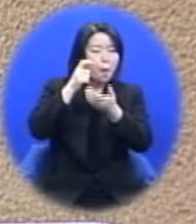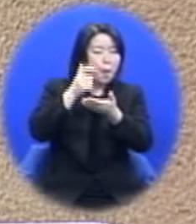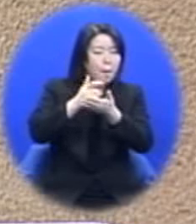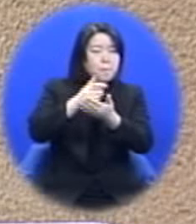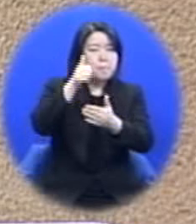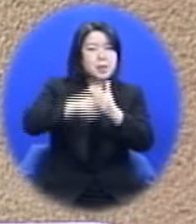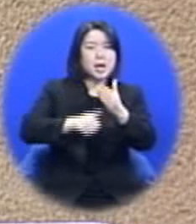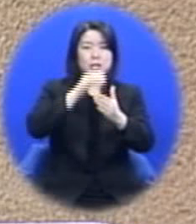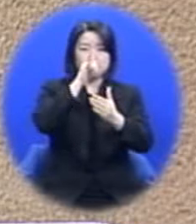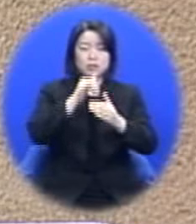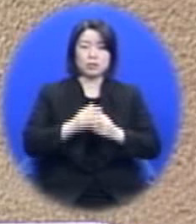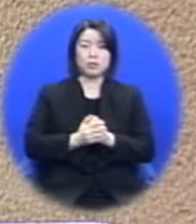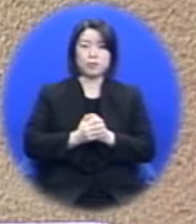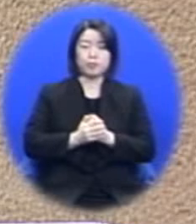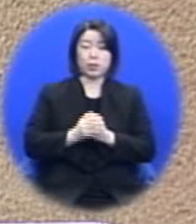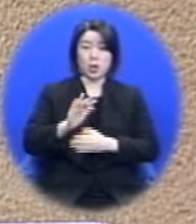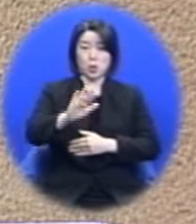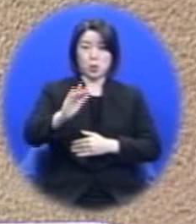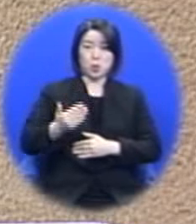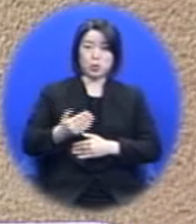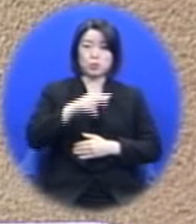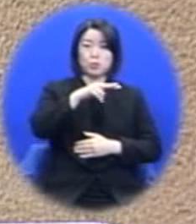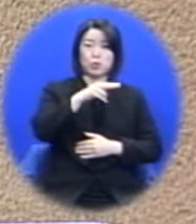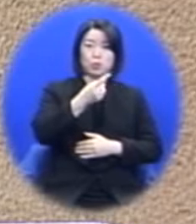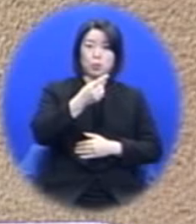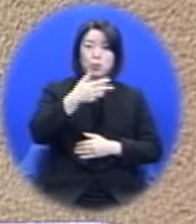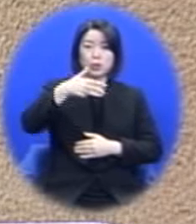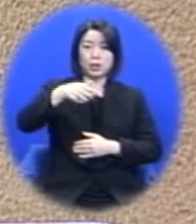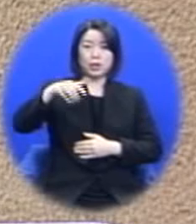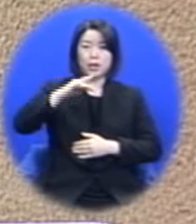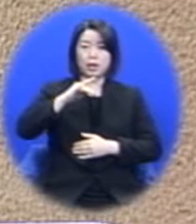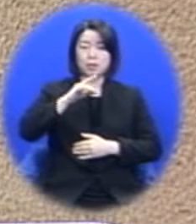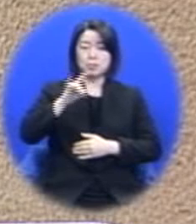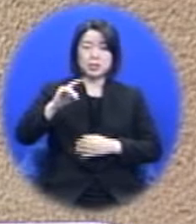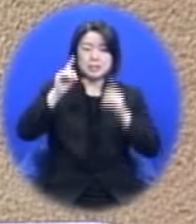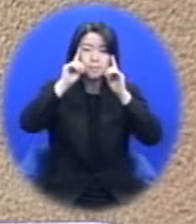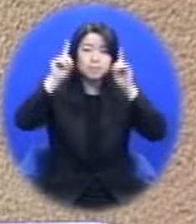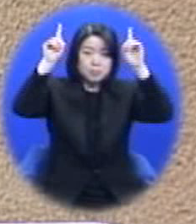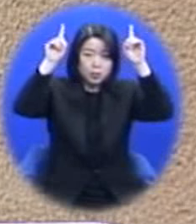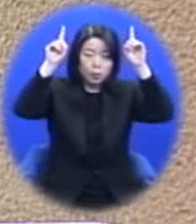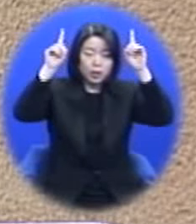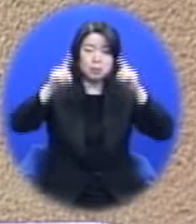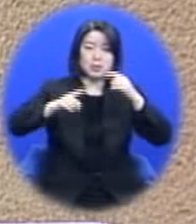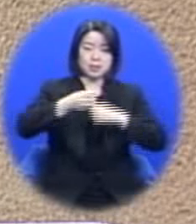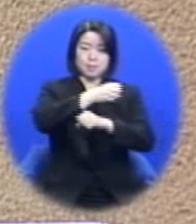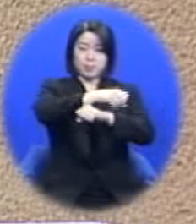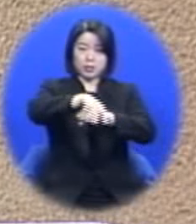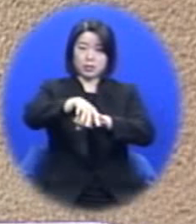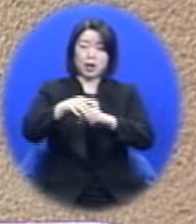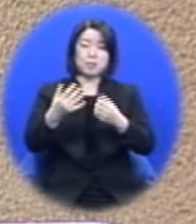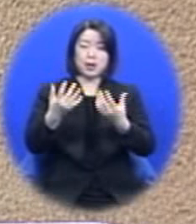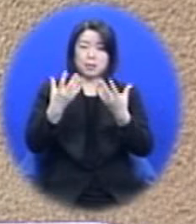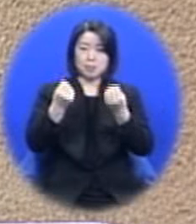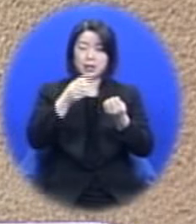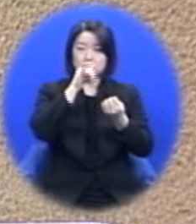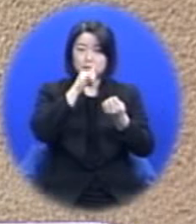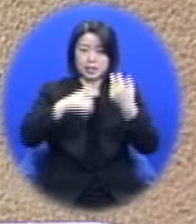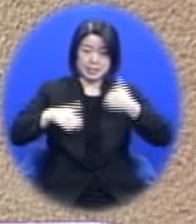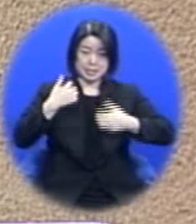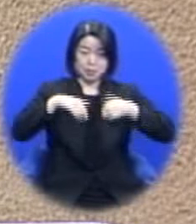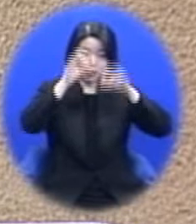있습니다. 요즘 도깨비라는 드라마가 유명하더라고요. 보셨어요? 재밌게 보시고